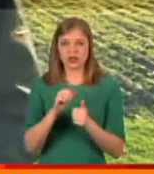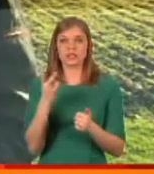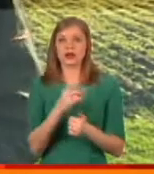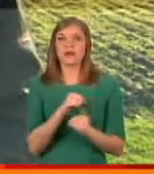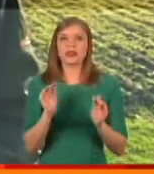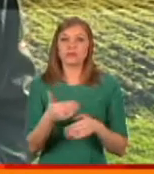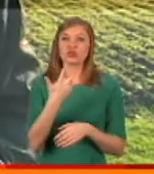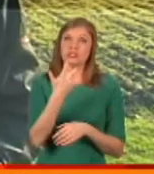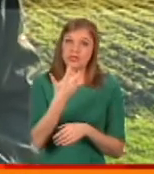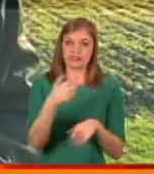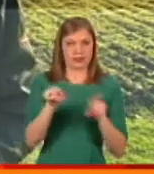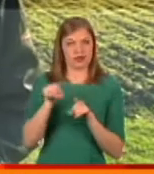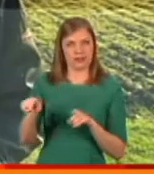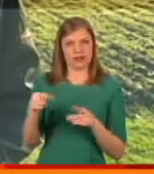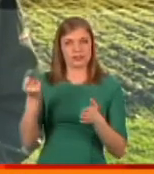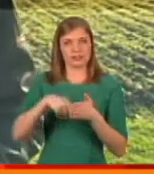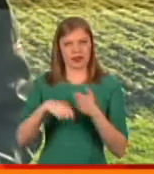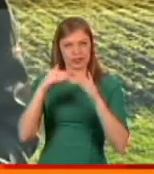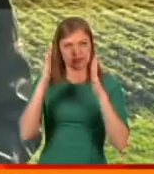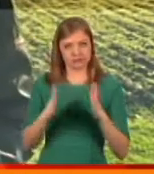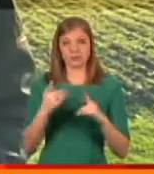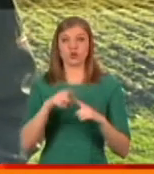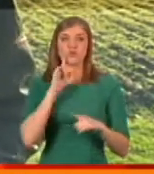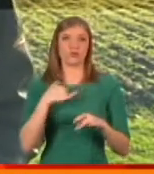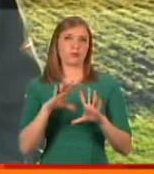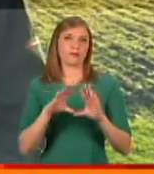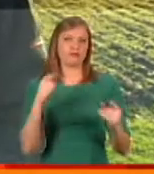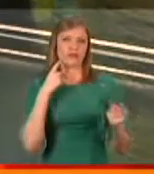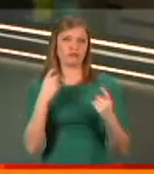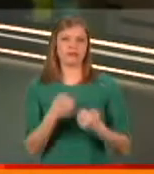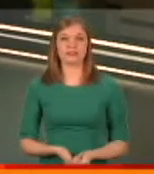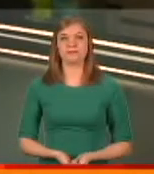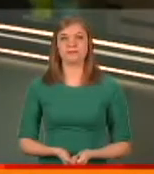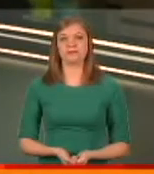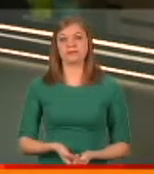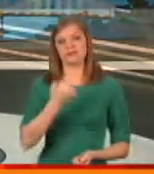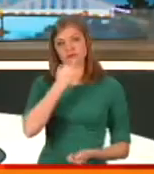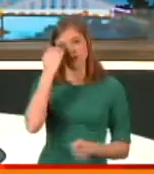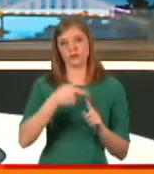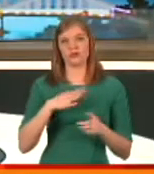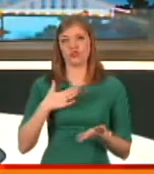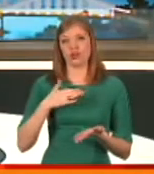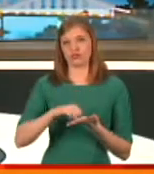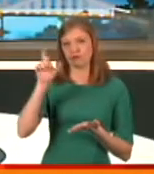щонайменше 300 ось таких закритих сховищ. На тому у мене вся інформація. Студія. Дякую, Борисе. Борис